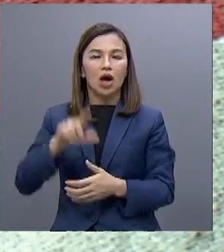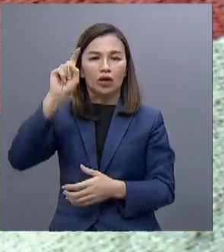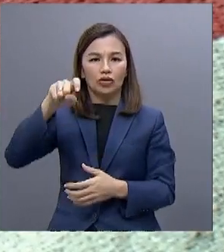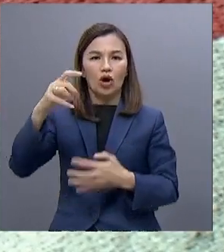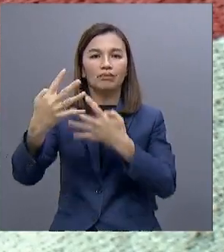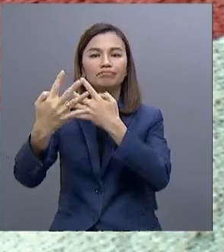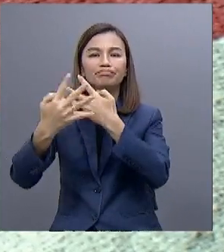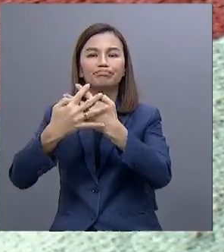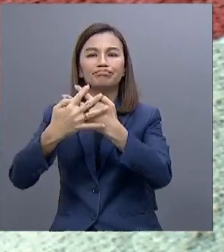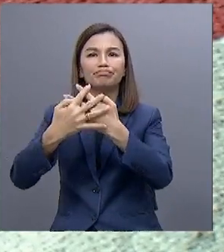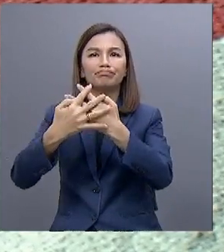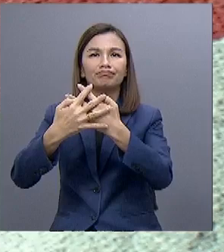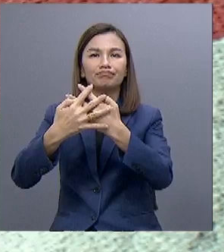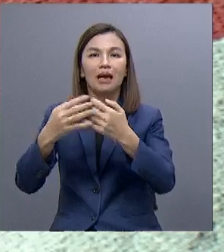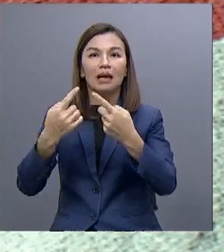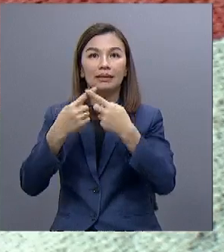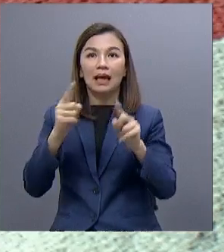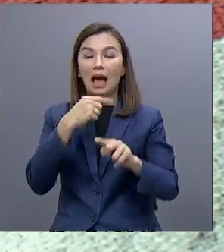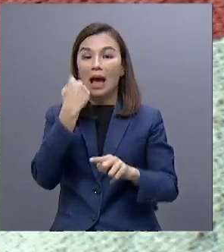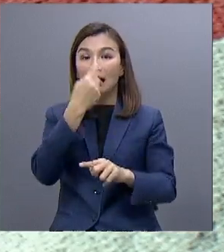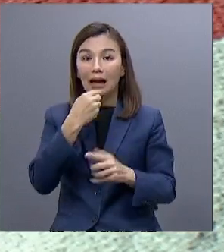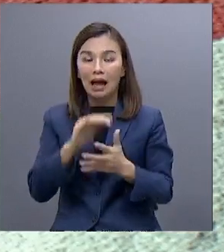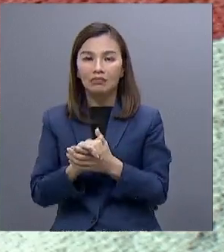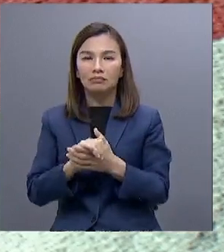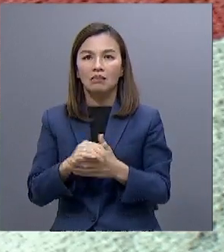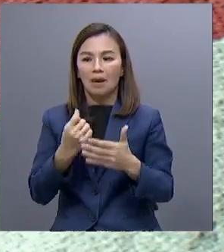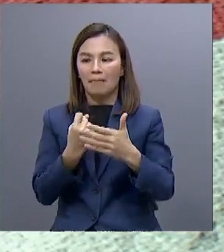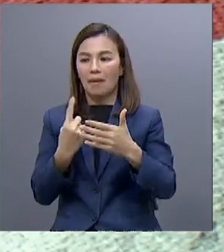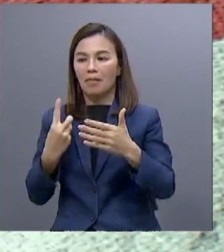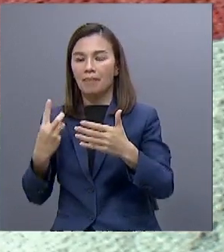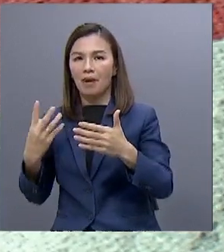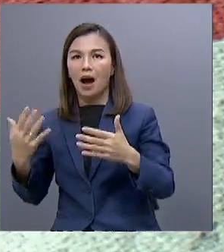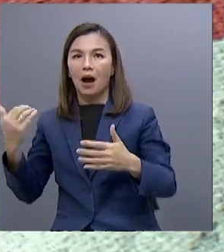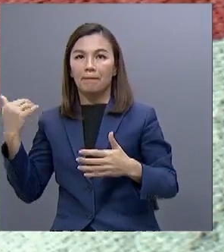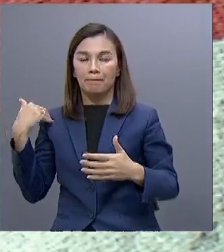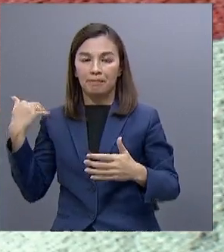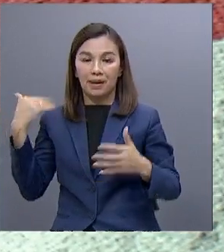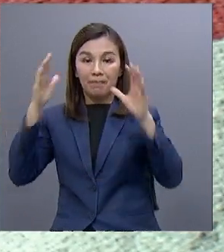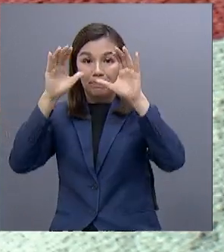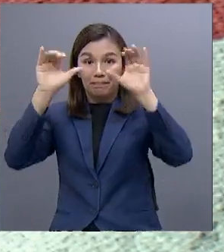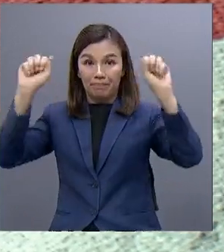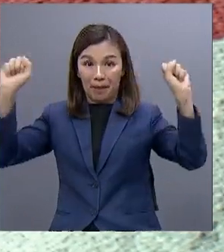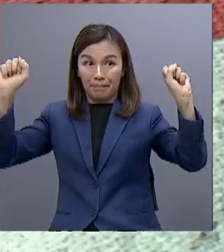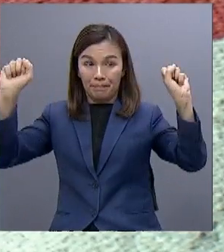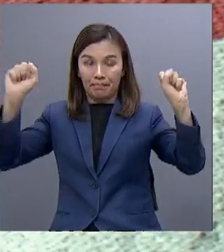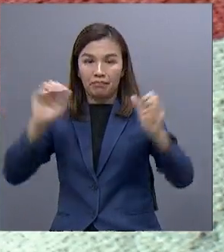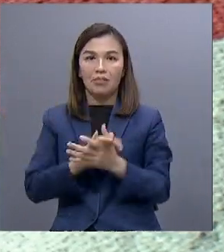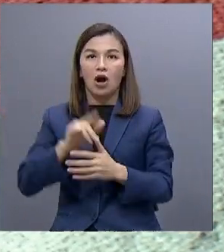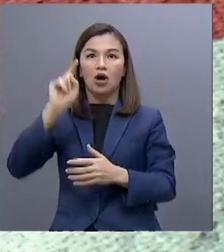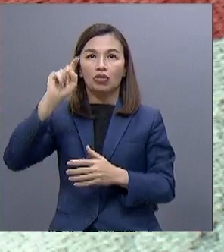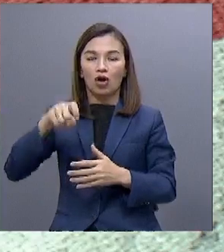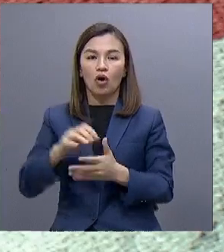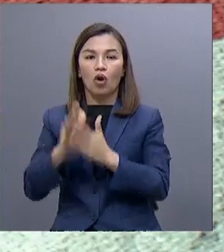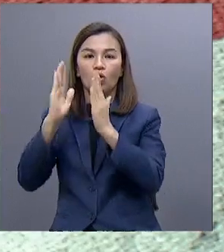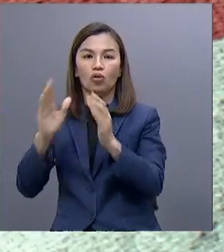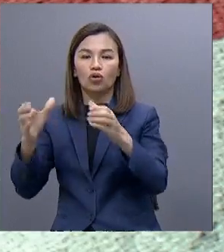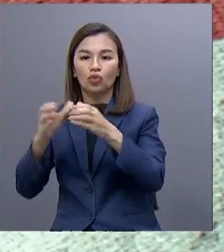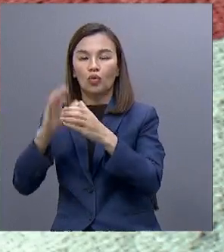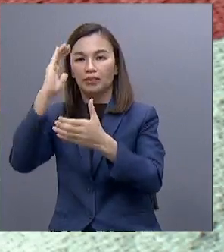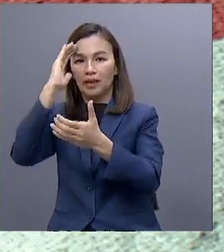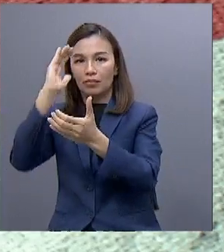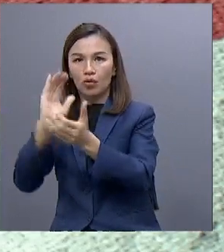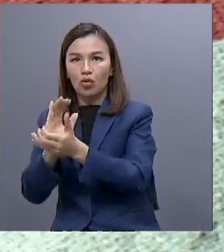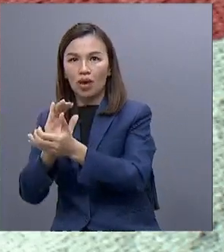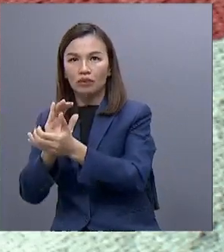สิคะแต่ว่าไม่เข้าไปคนเดียวนะเพราะว่าทรัมป์เนี่ยเป็นอดีตประธานาธิบดีเขามีสิทธิ์ที่จะได้รับการอารักขาจากหน่วยตำรวจลับ